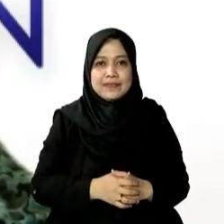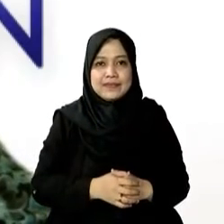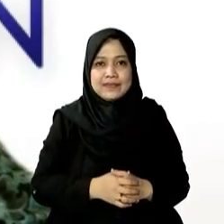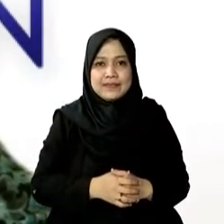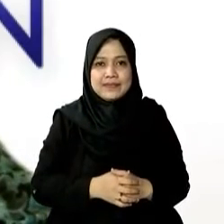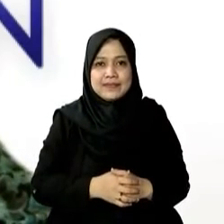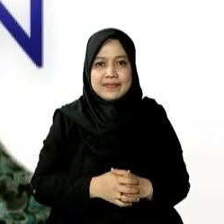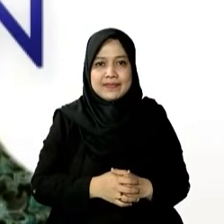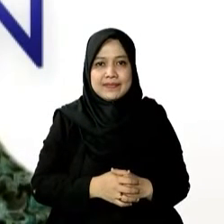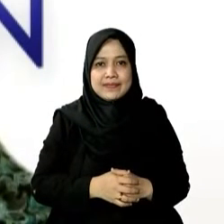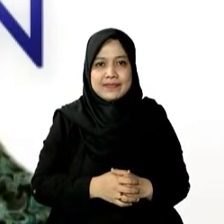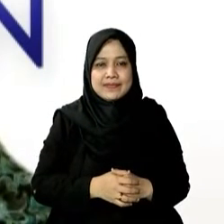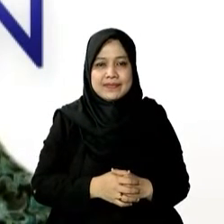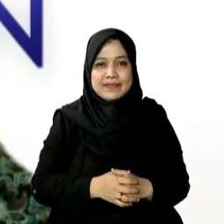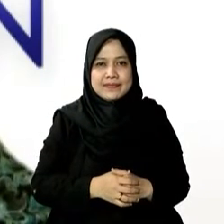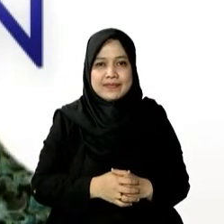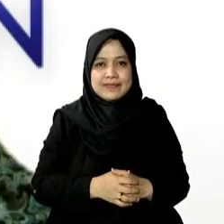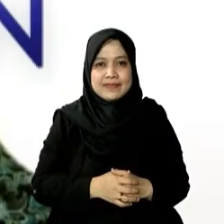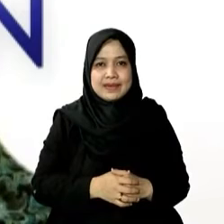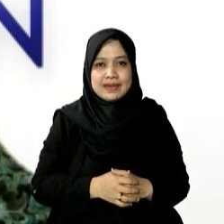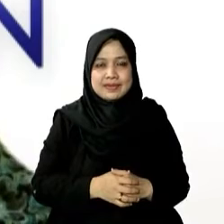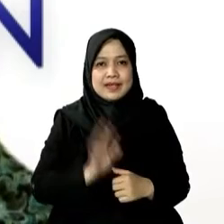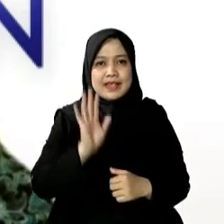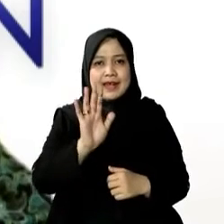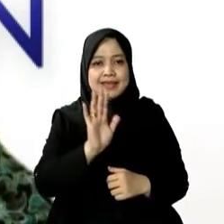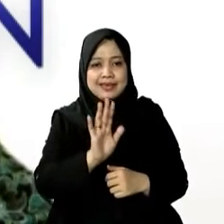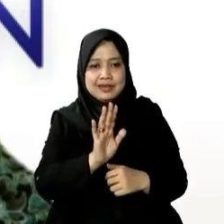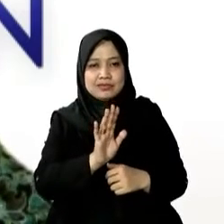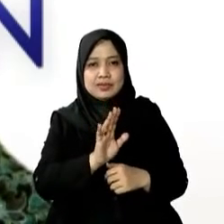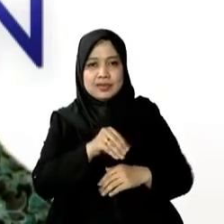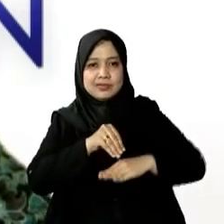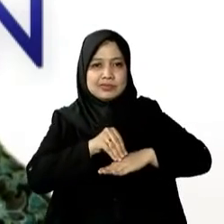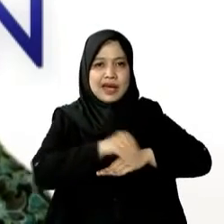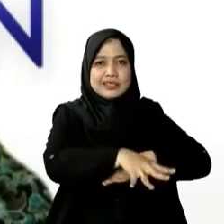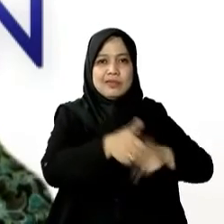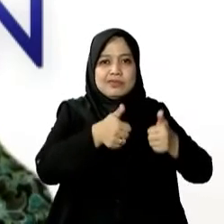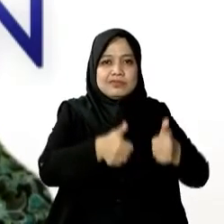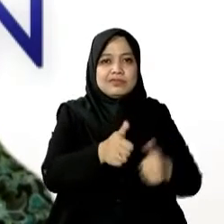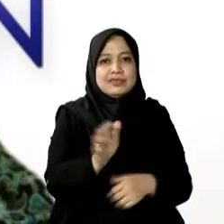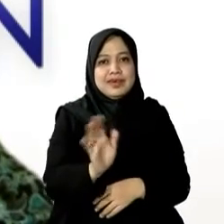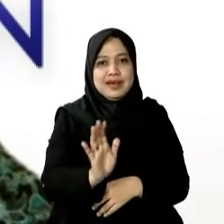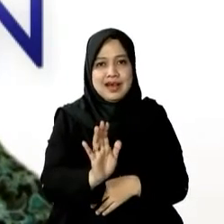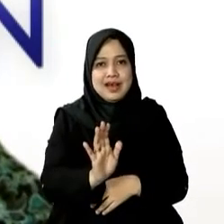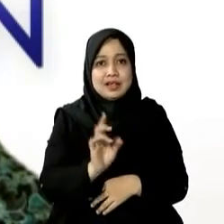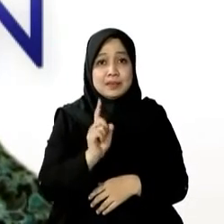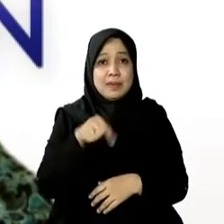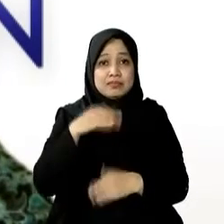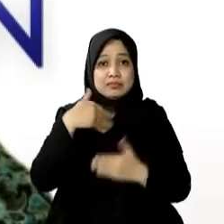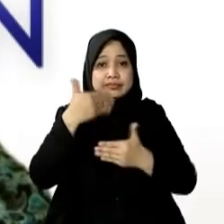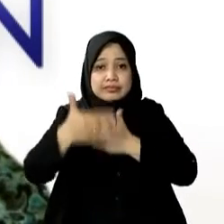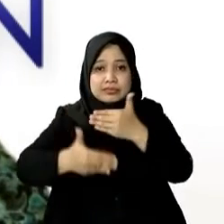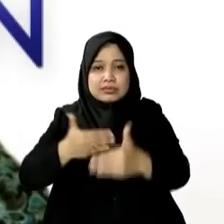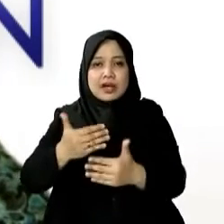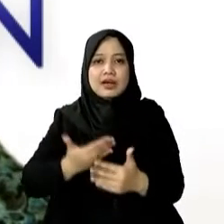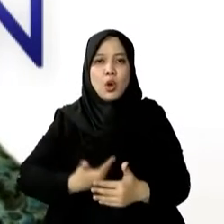ya tidak menimbulkan hasil yang besar yang bersih Nikita karena jumlah korban akan terus